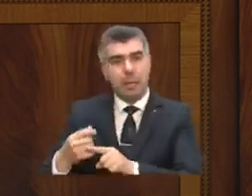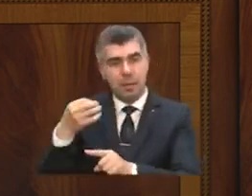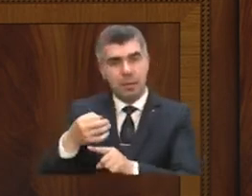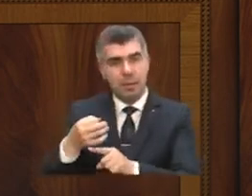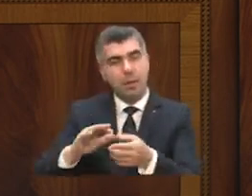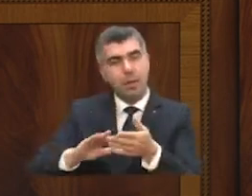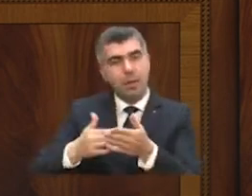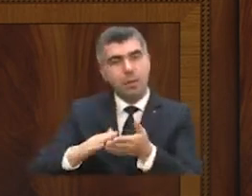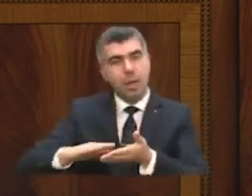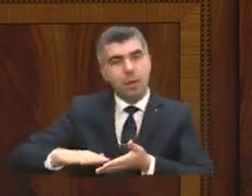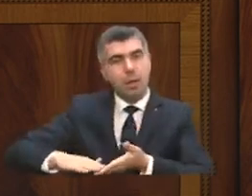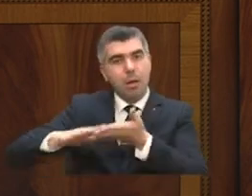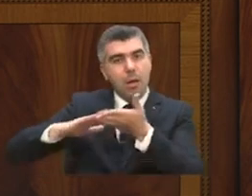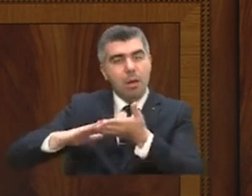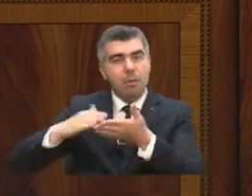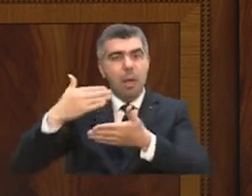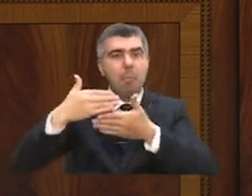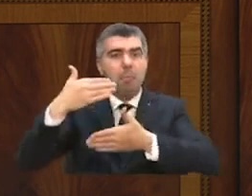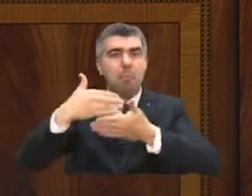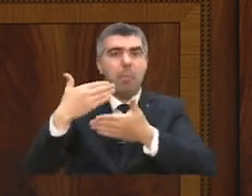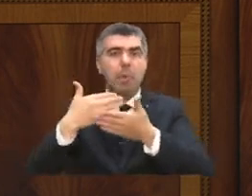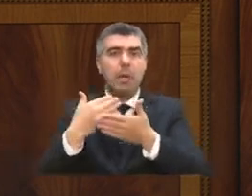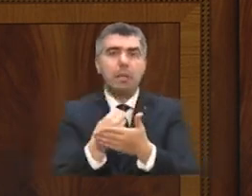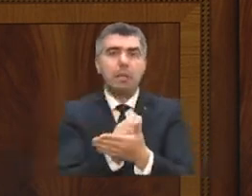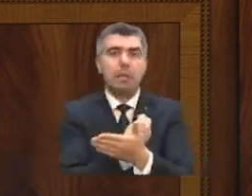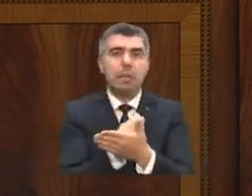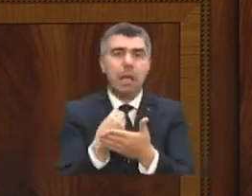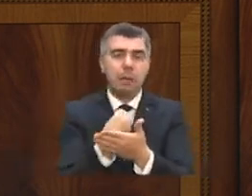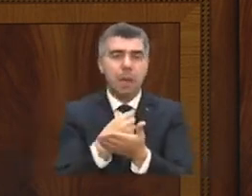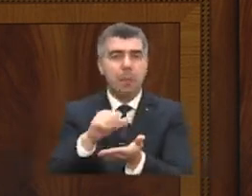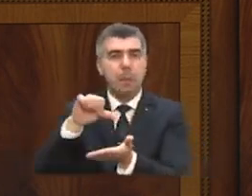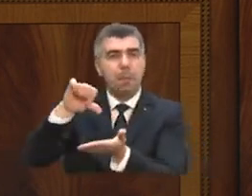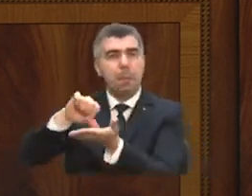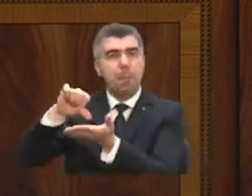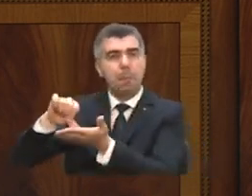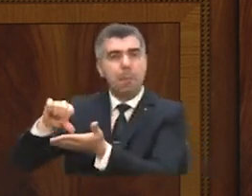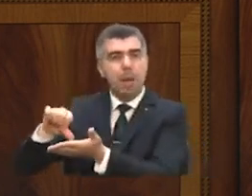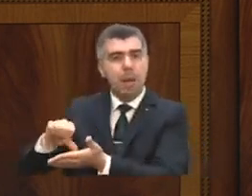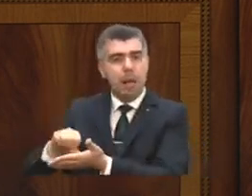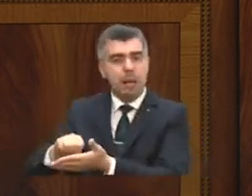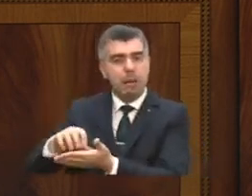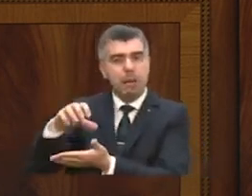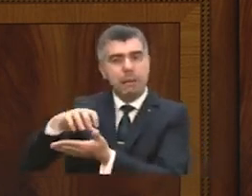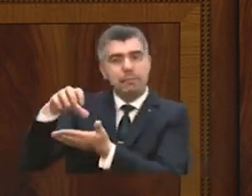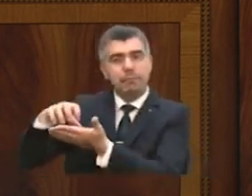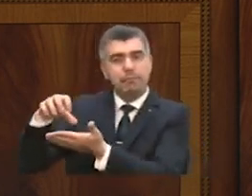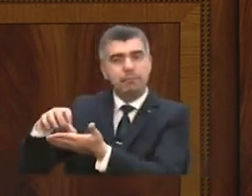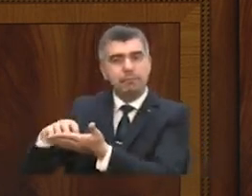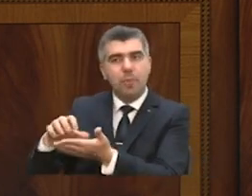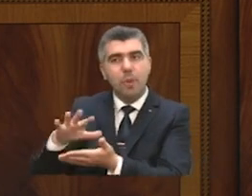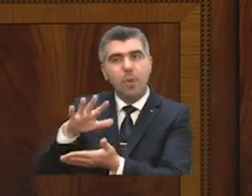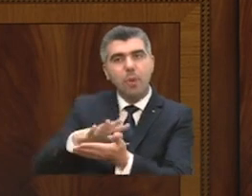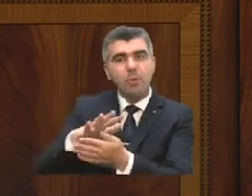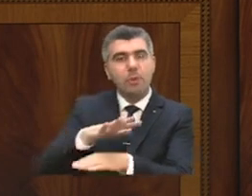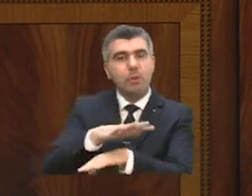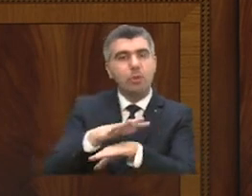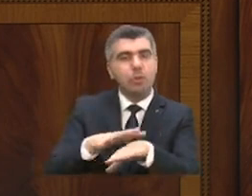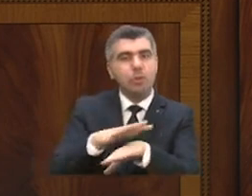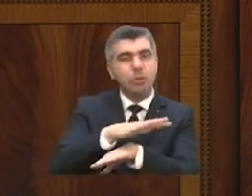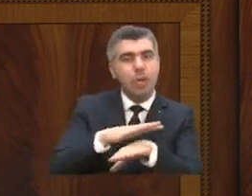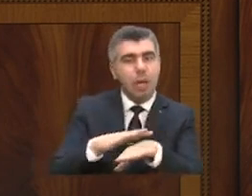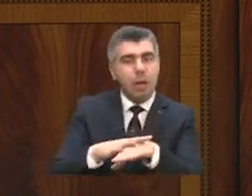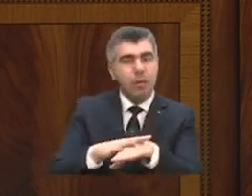للنهوض بالمراكز الصحية الأولية والمراكز الاستشفائية الإقليمية والجهوية